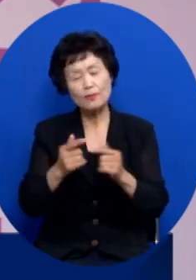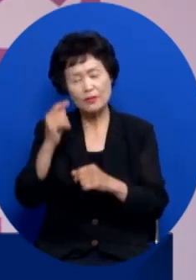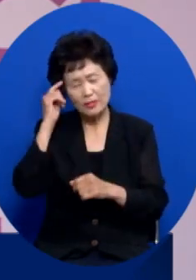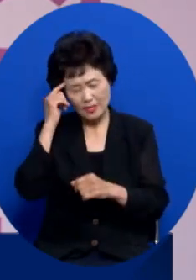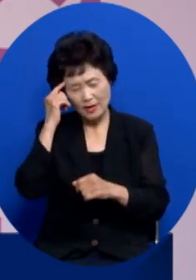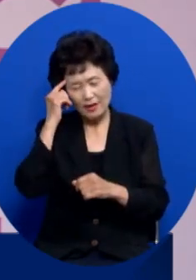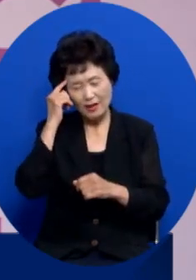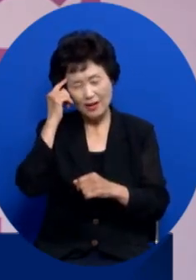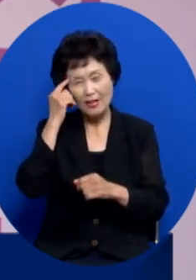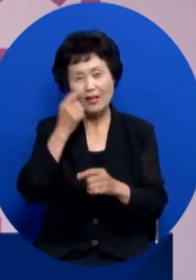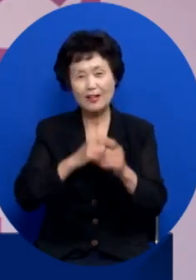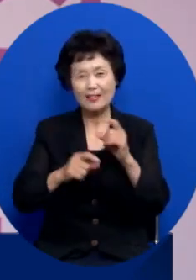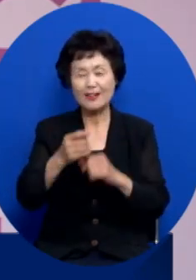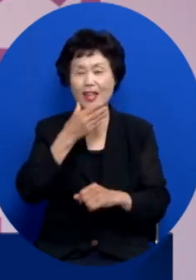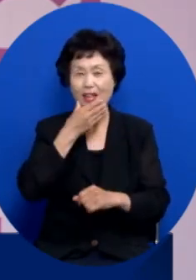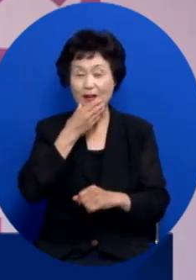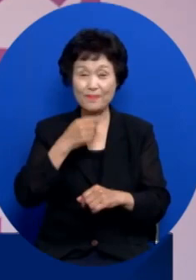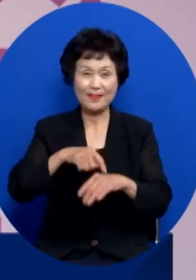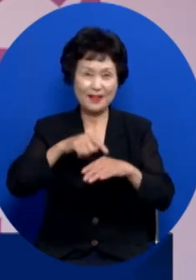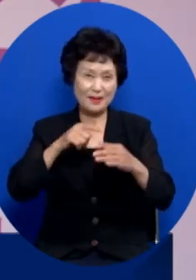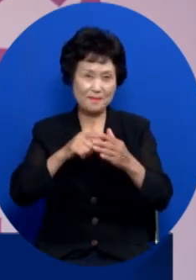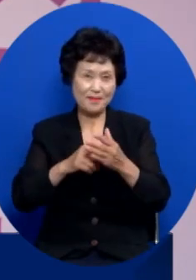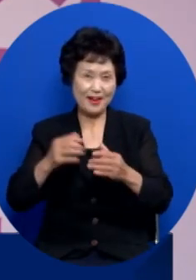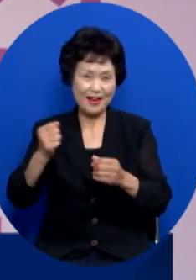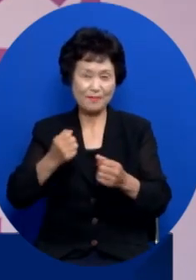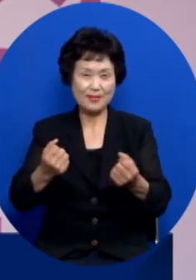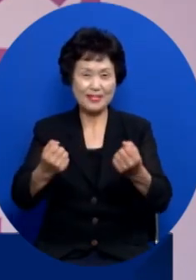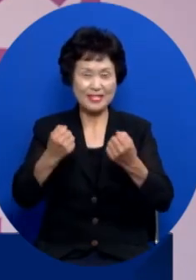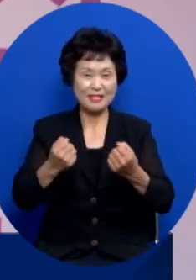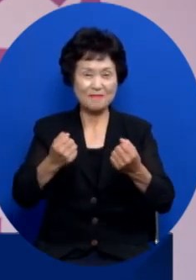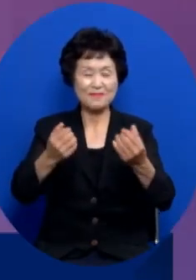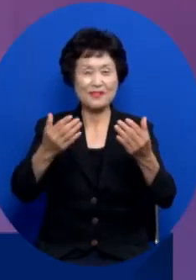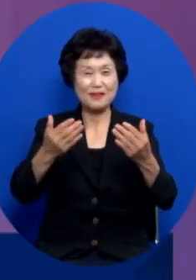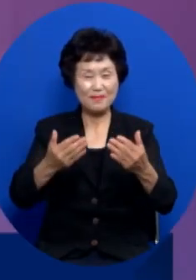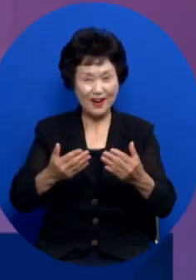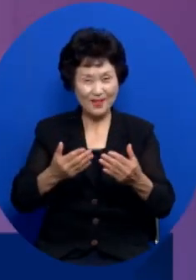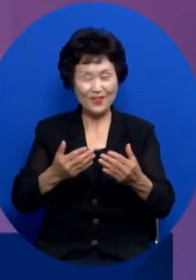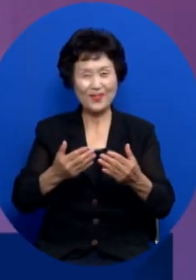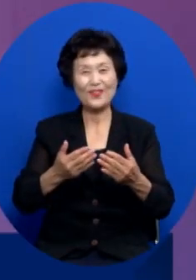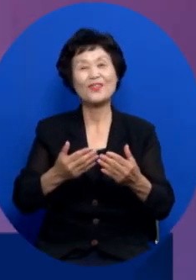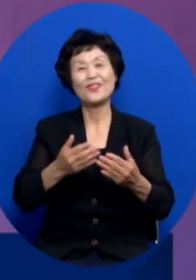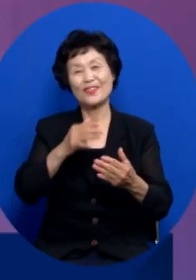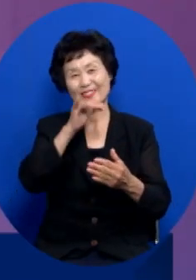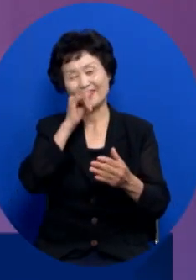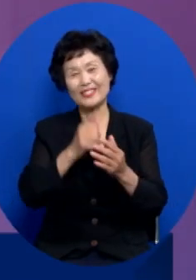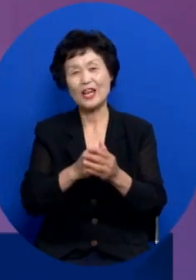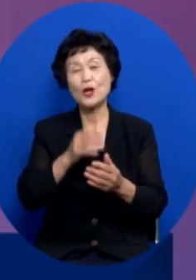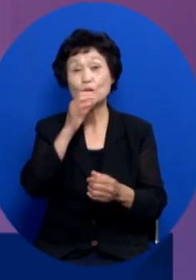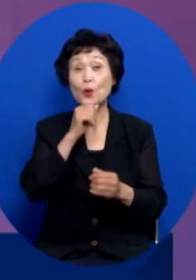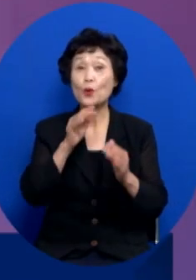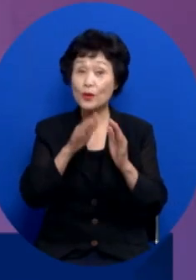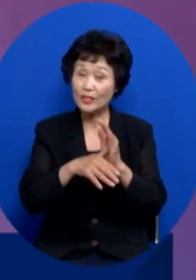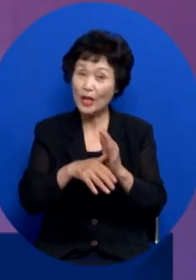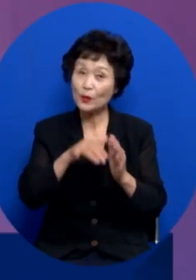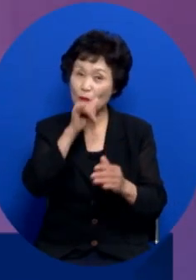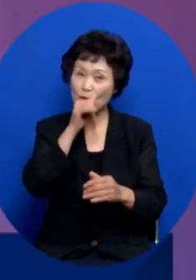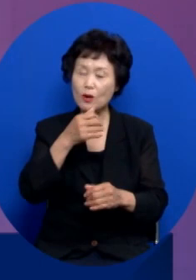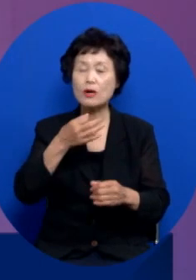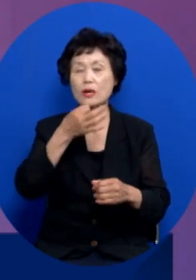더 행복한 마음으로 에너지를 받고 가는 것 같아요. 좋을 때도 있고 힘들 때도 있지만